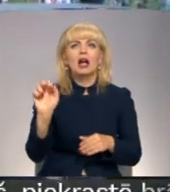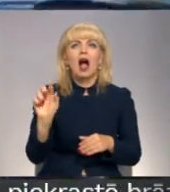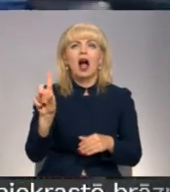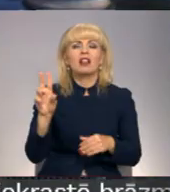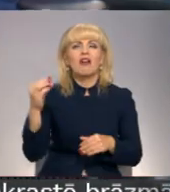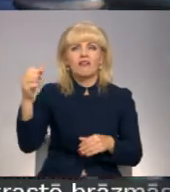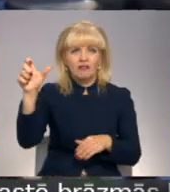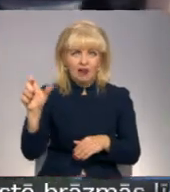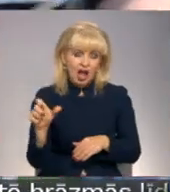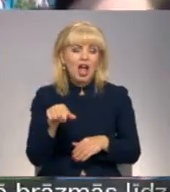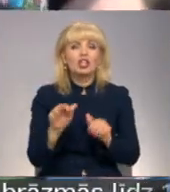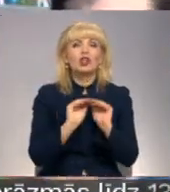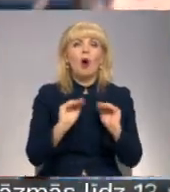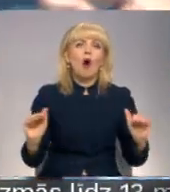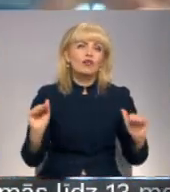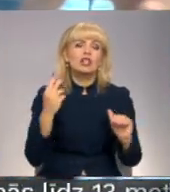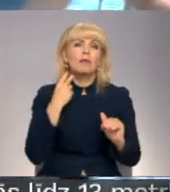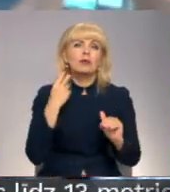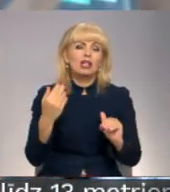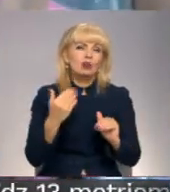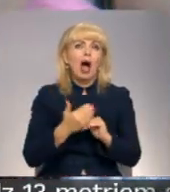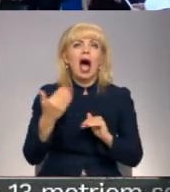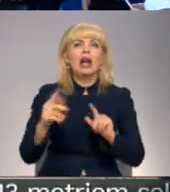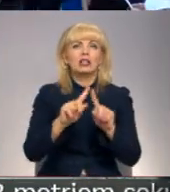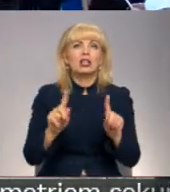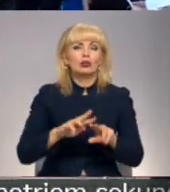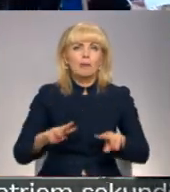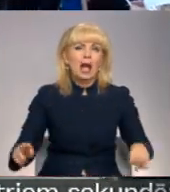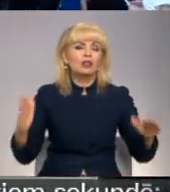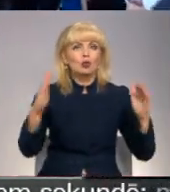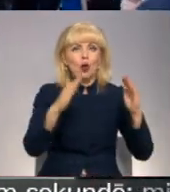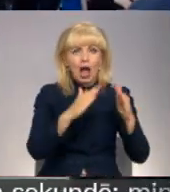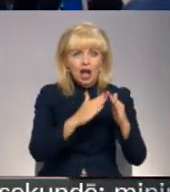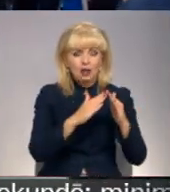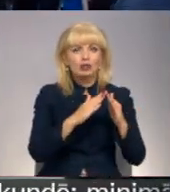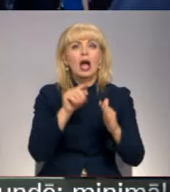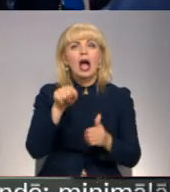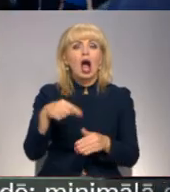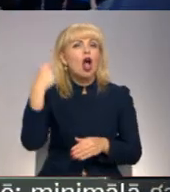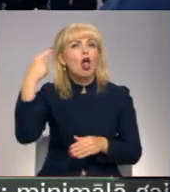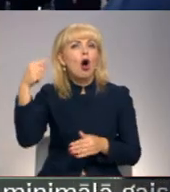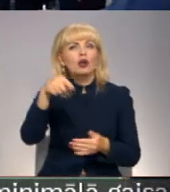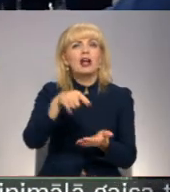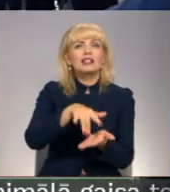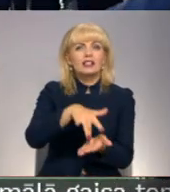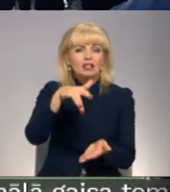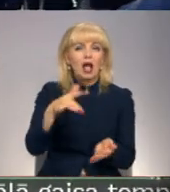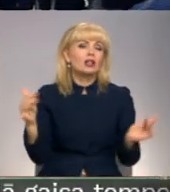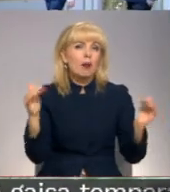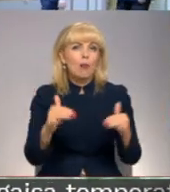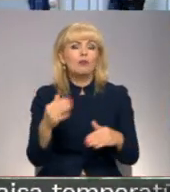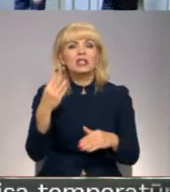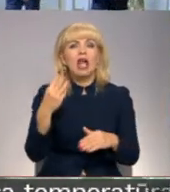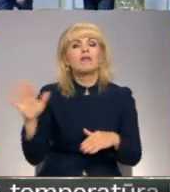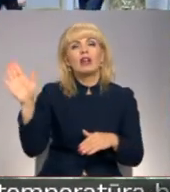Lancaster namā, kas ir oficiālā Britu ārlietu ministrijas reprezentācijas ēka pašā Londonas centrā, pulcējās 9